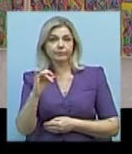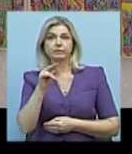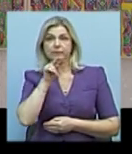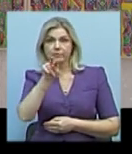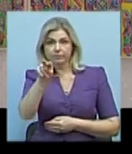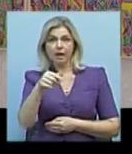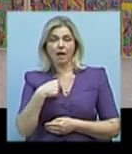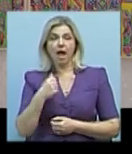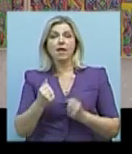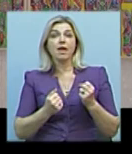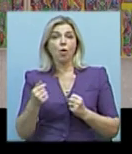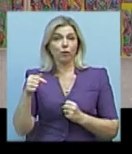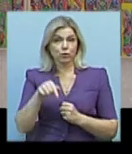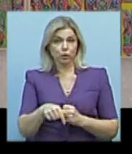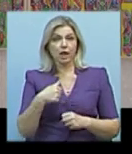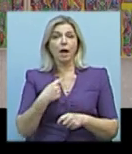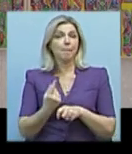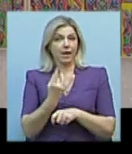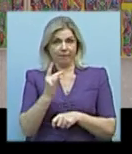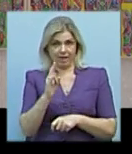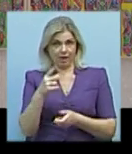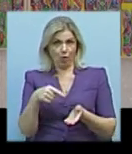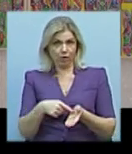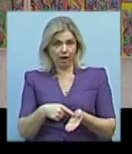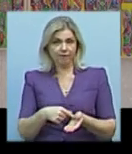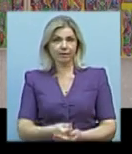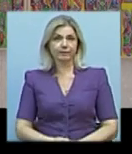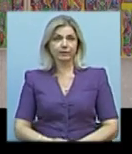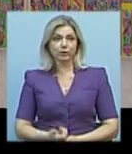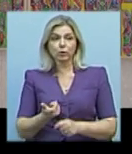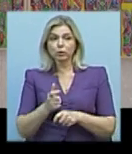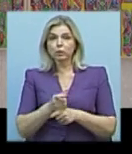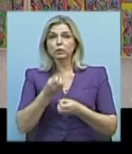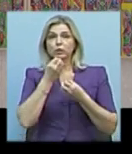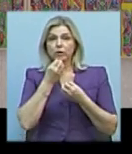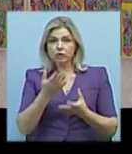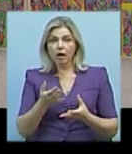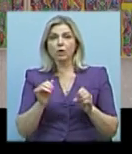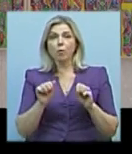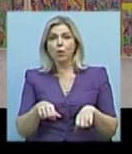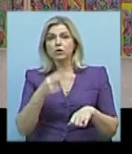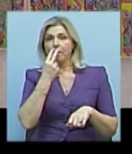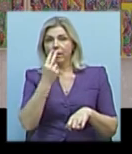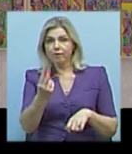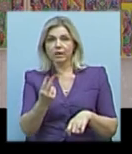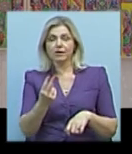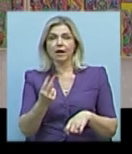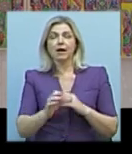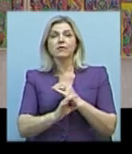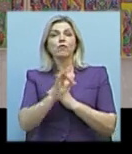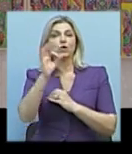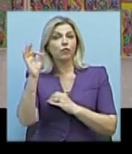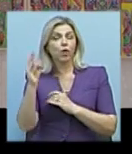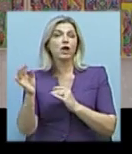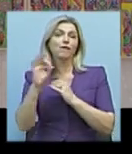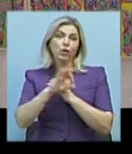от я їхав сюди, я вперше в Миколаєві, і дуже гарно можна побачити захід сонця,